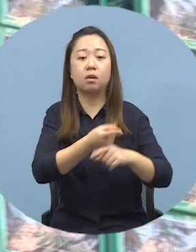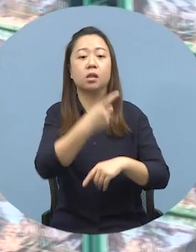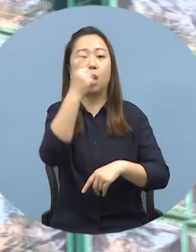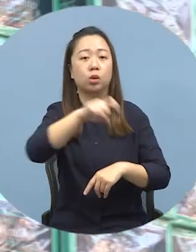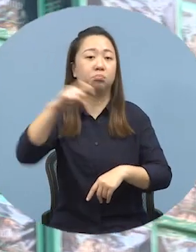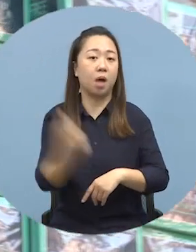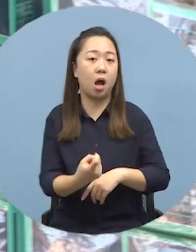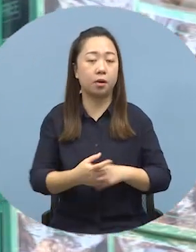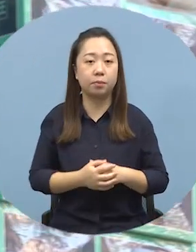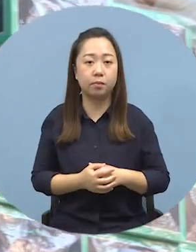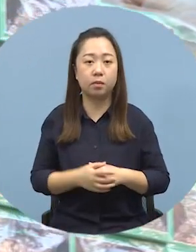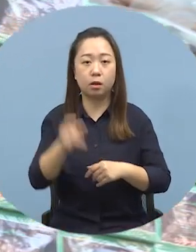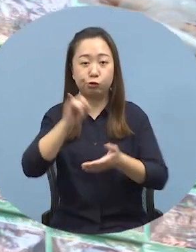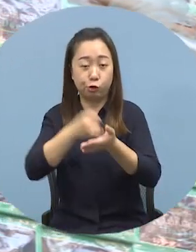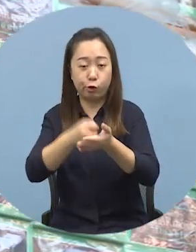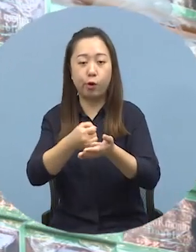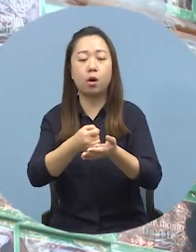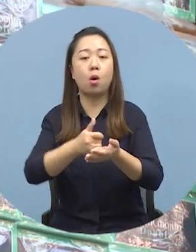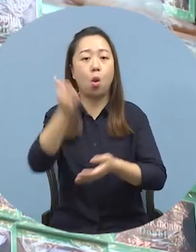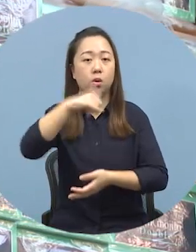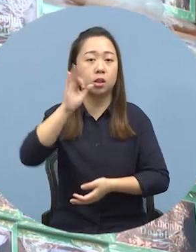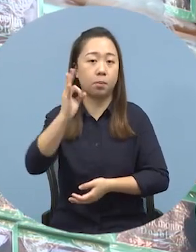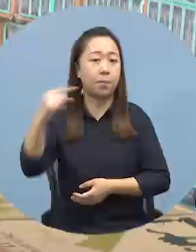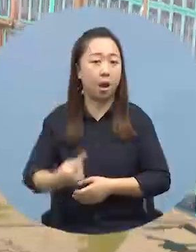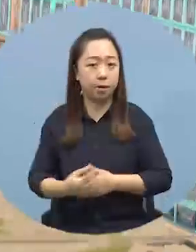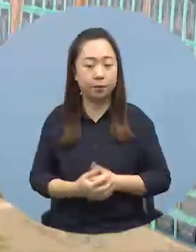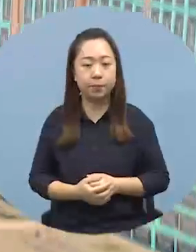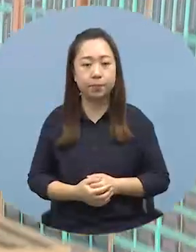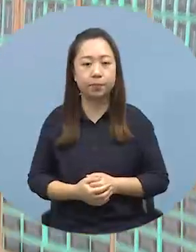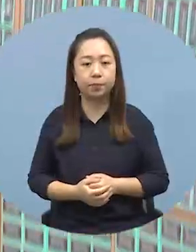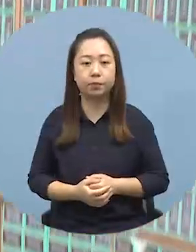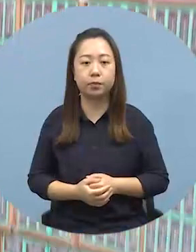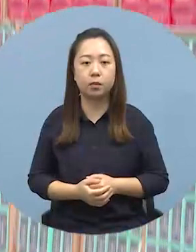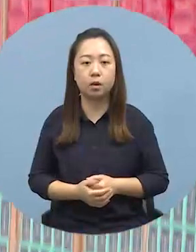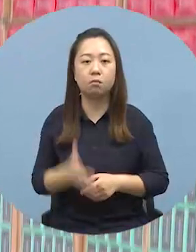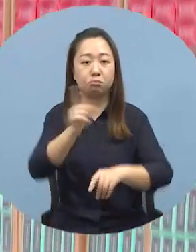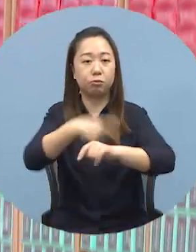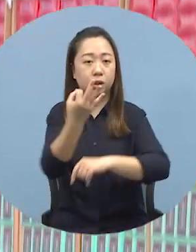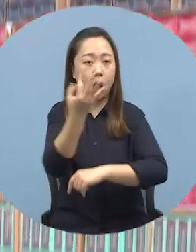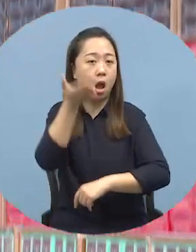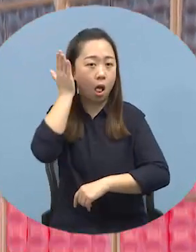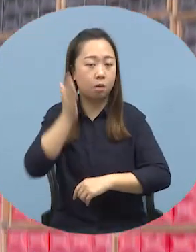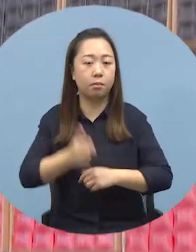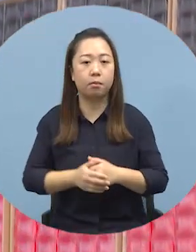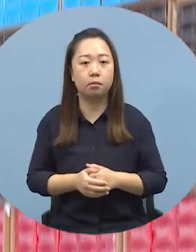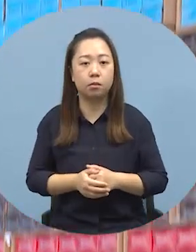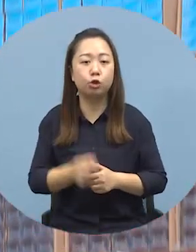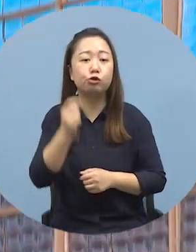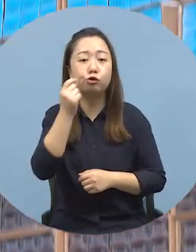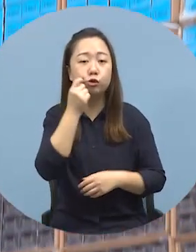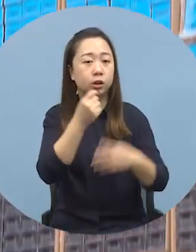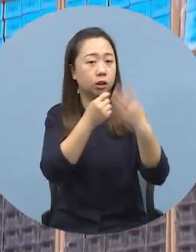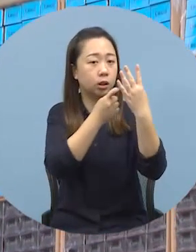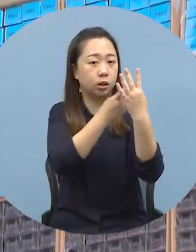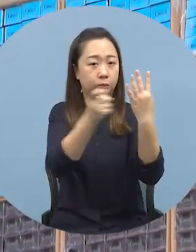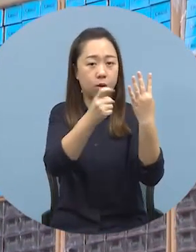約9000萬，而應課稅值咧係6300萬，並且拘捕咗三名嘅男子，年齡咧係